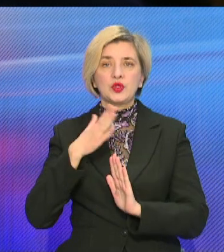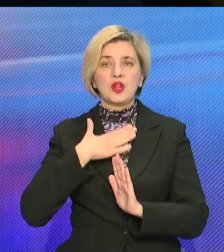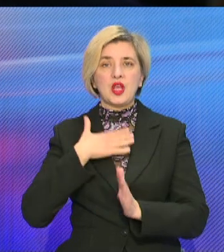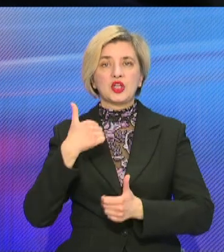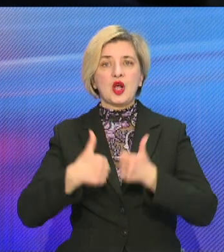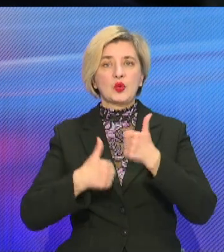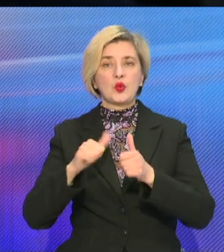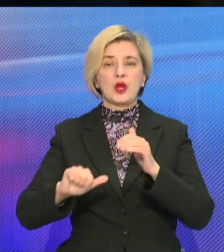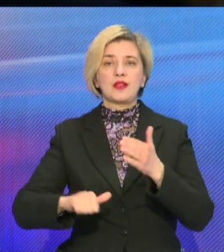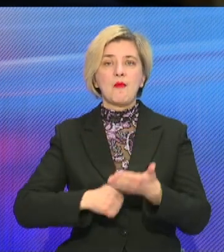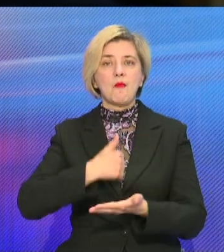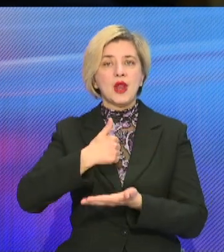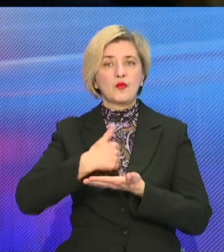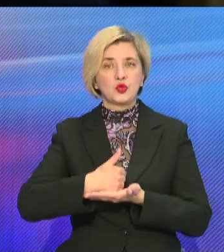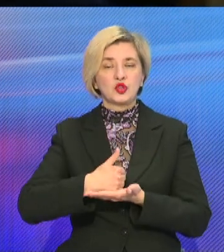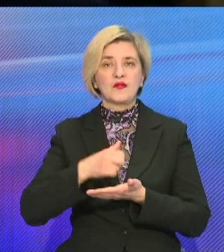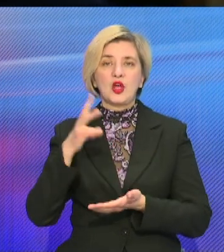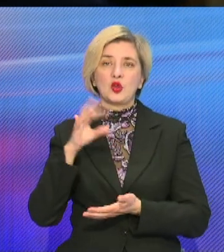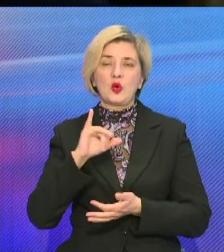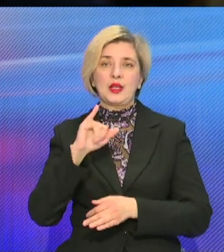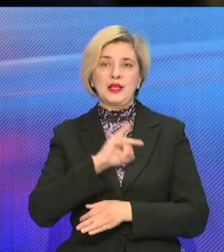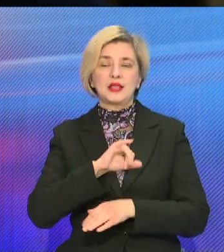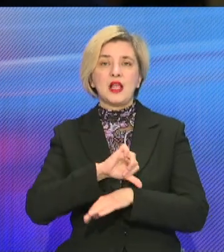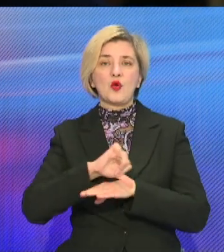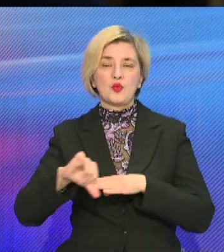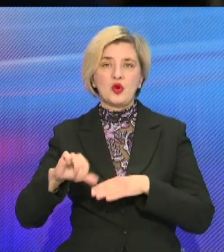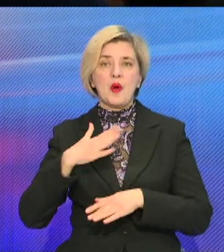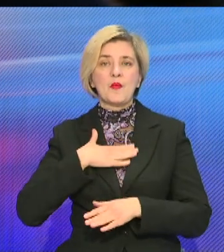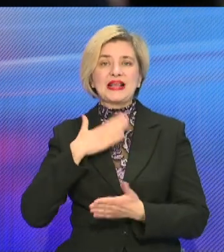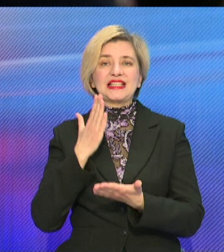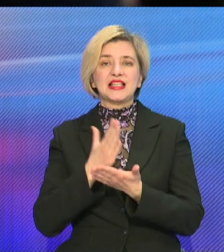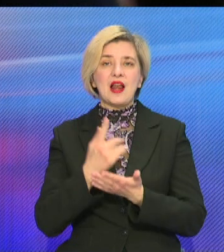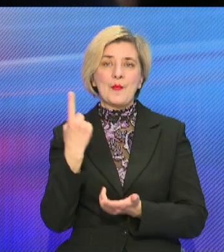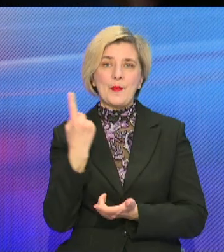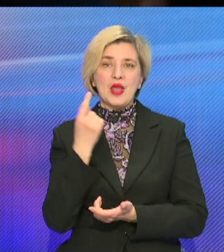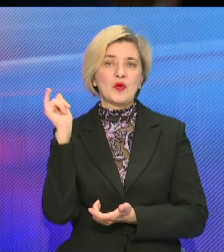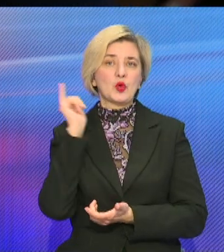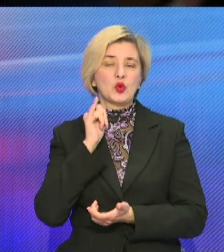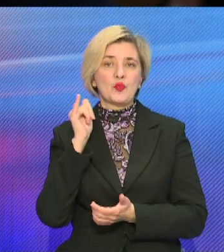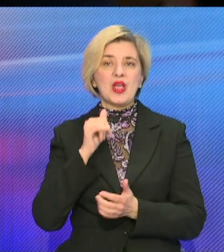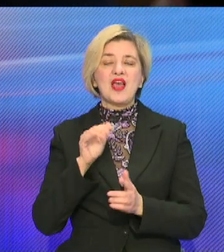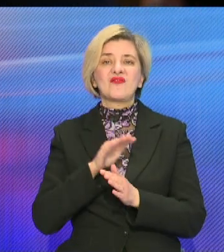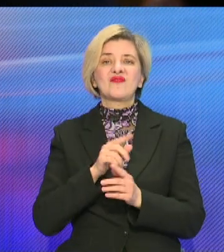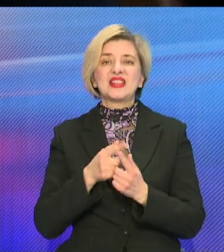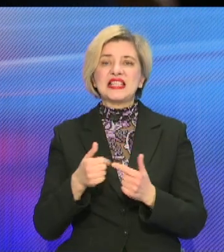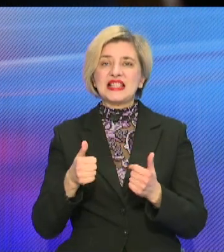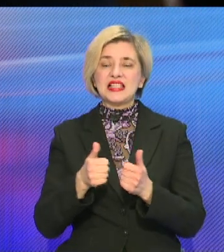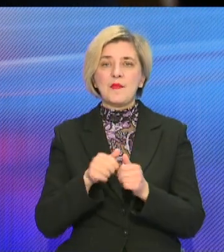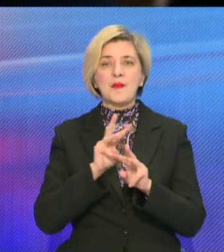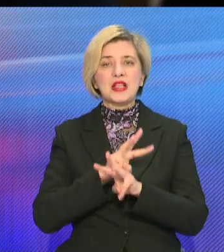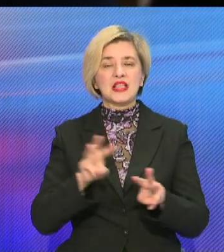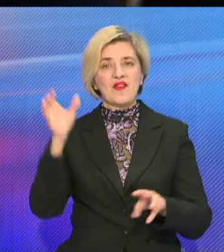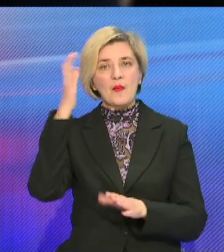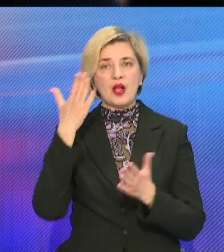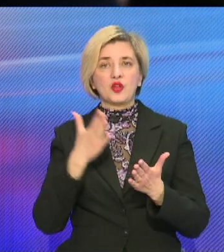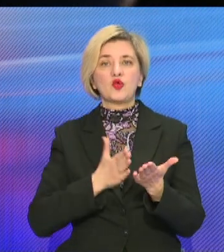преимущества, но, безусловно, за рубежом. Мы стали первым университетом в системе Министерства образования, который